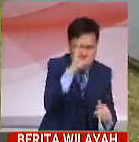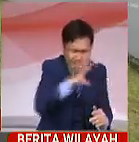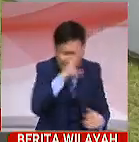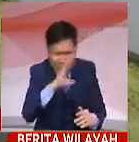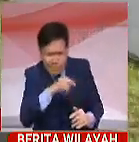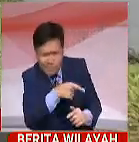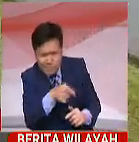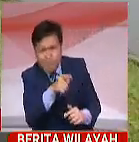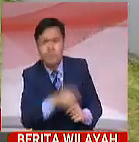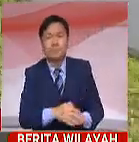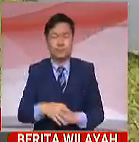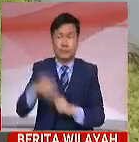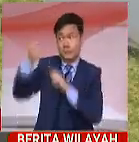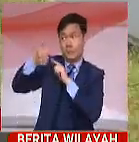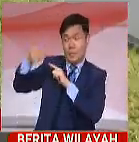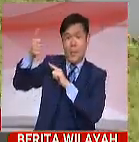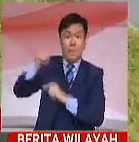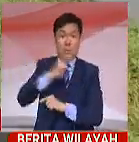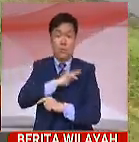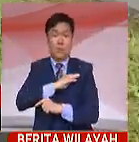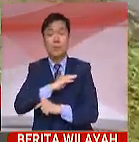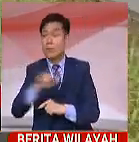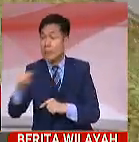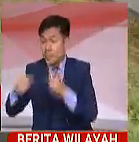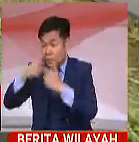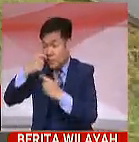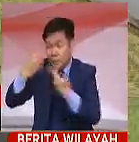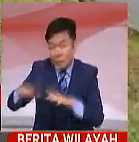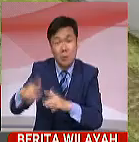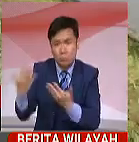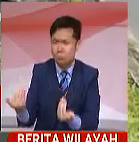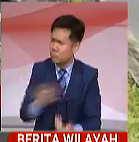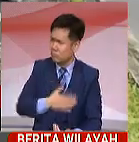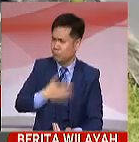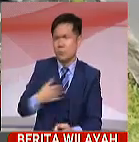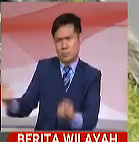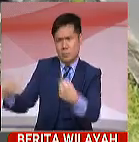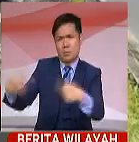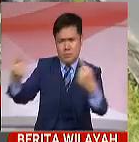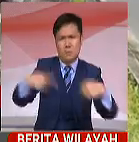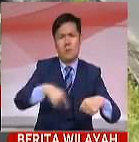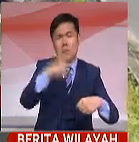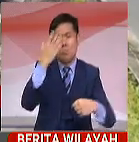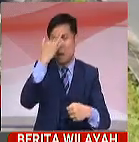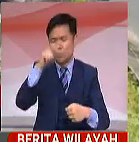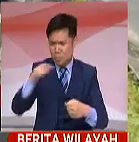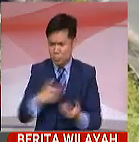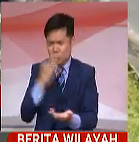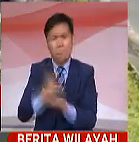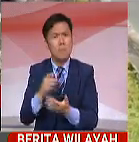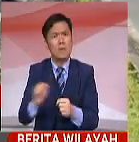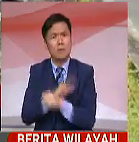Sehubungan itu, Dr. Anwar Rapai menyeru mereka yang belum membuat ujian calitan untuk tampil segera memutuskan rantaian COVID-19 dan